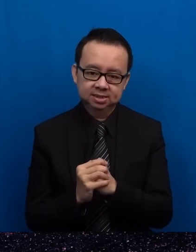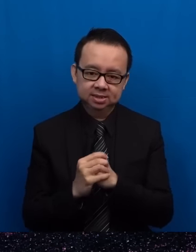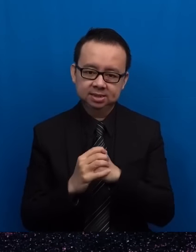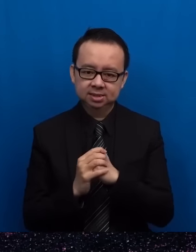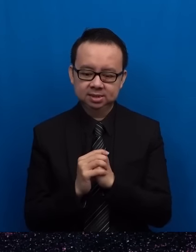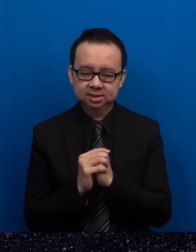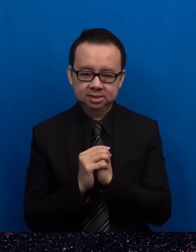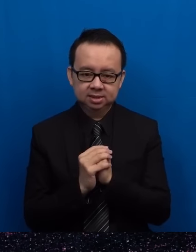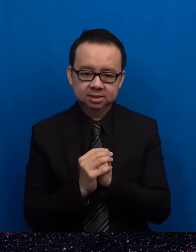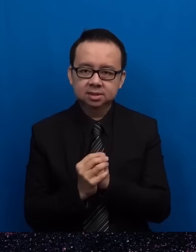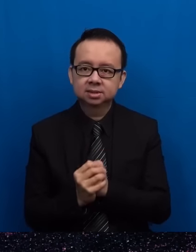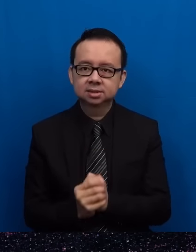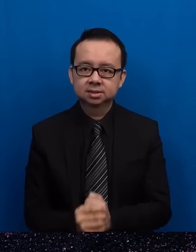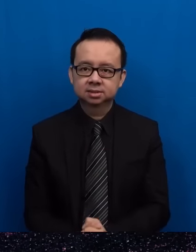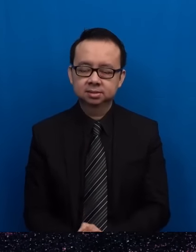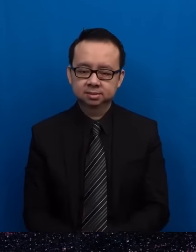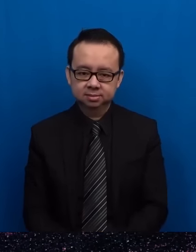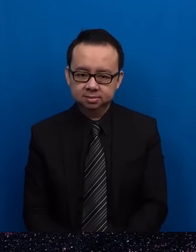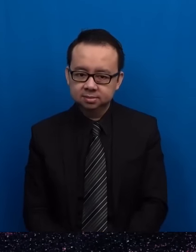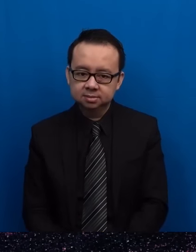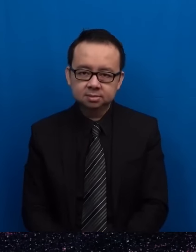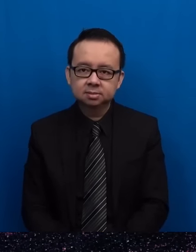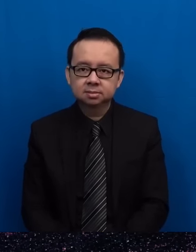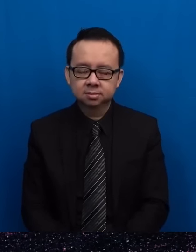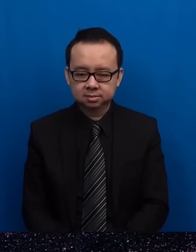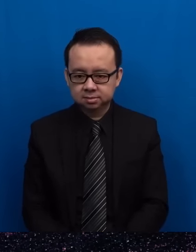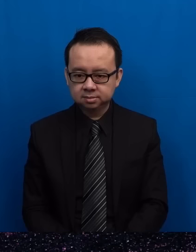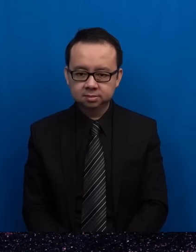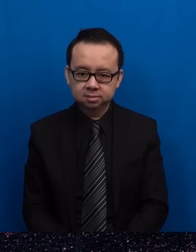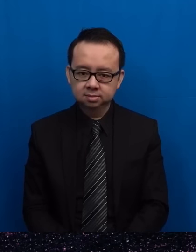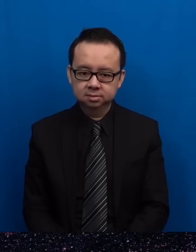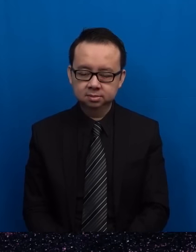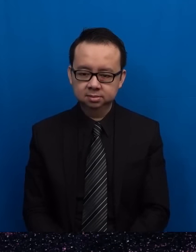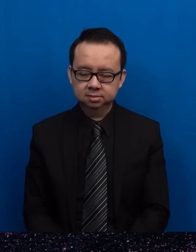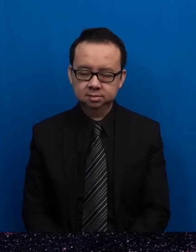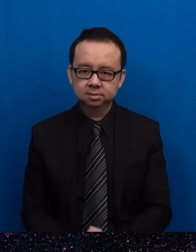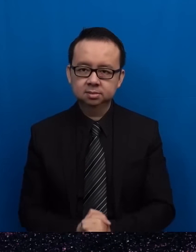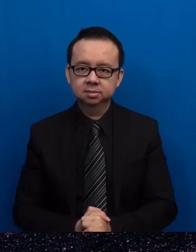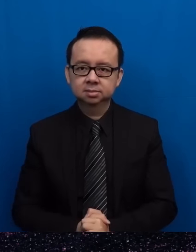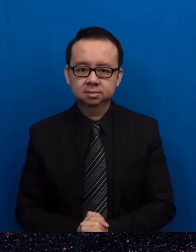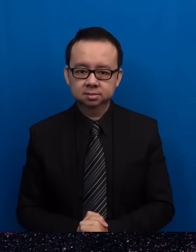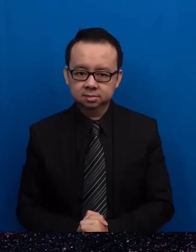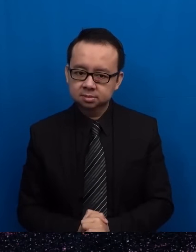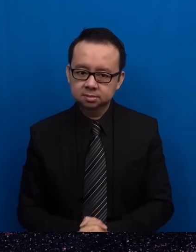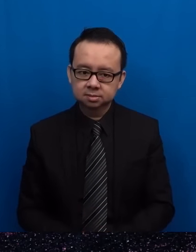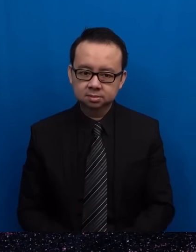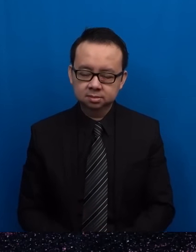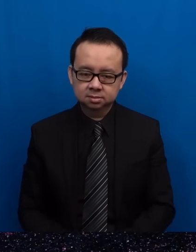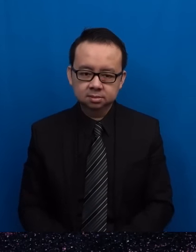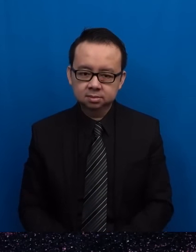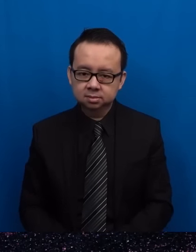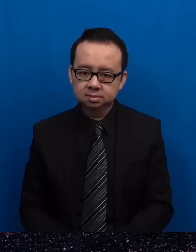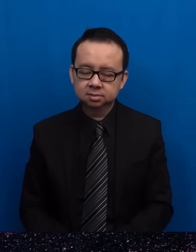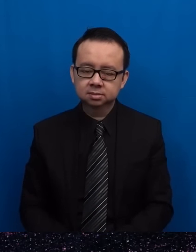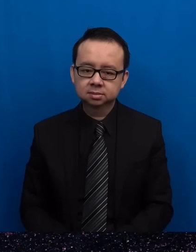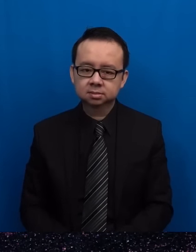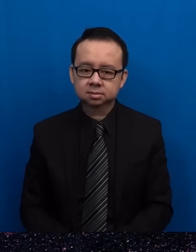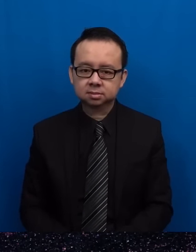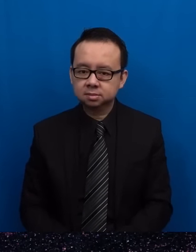yang di sorga, ia akan memberikan yang baik kepada mereka yang meminta kepadanya. Kembali ke ayat